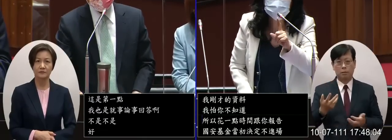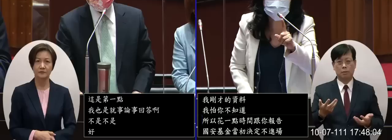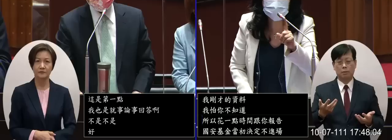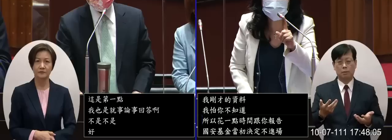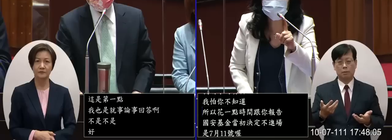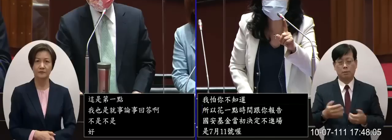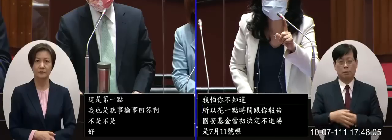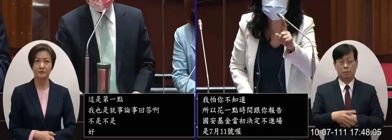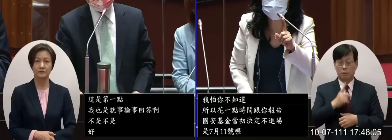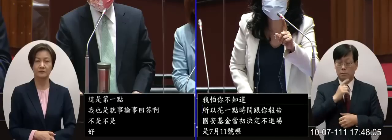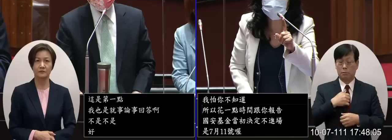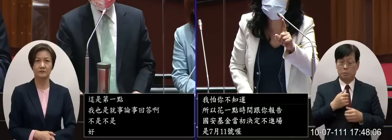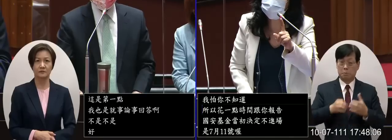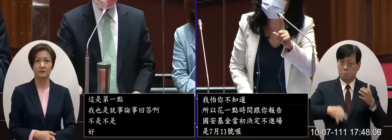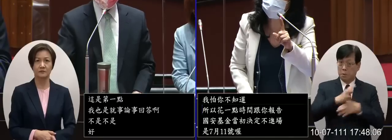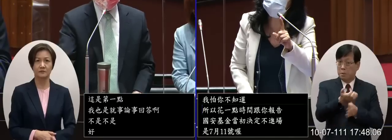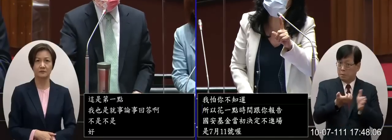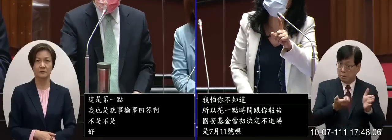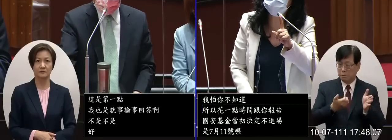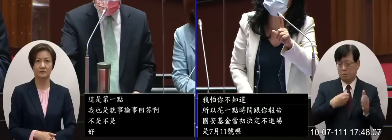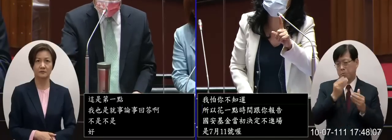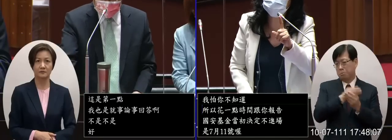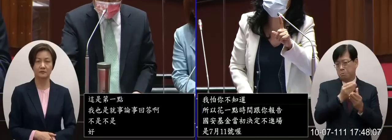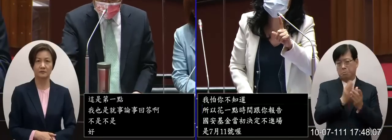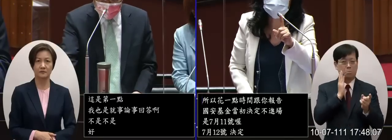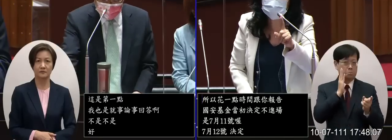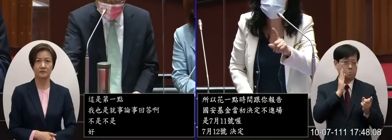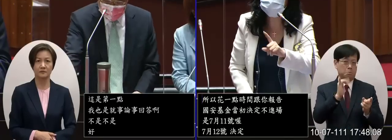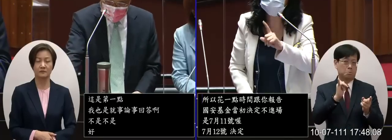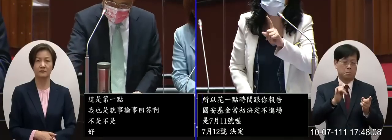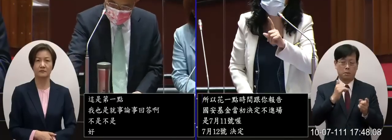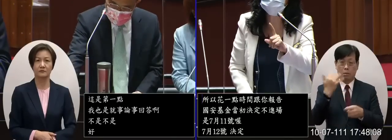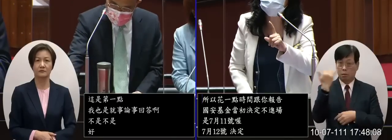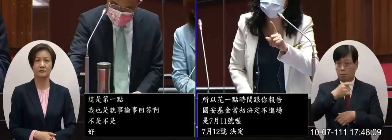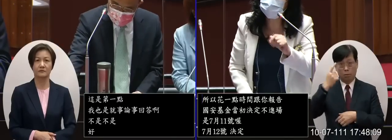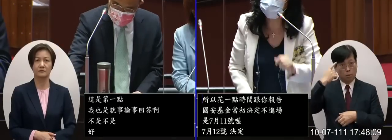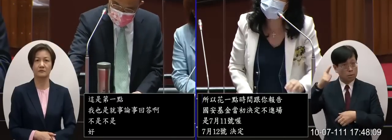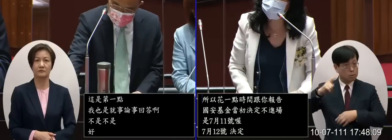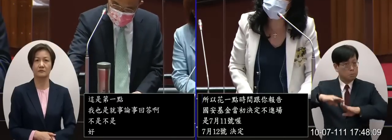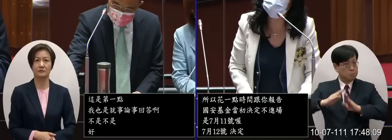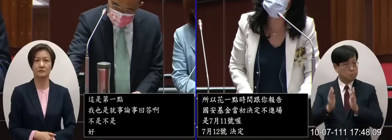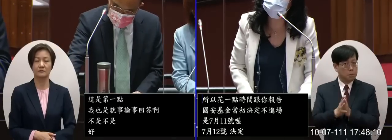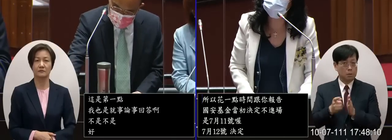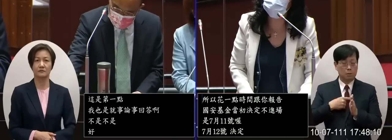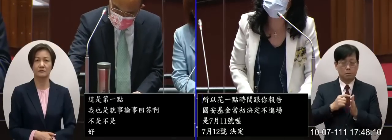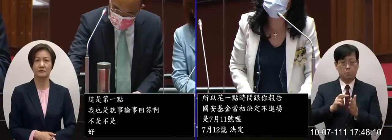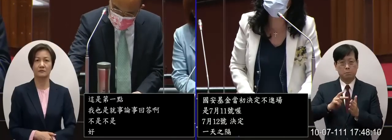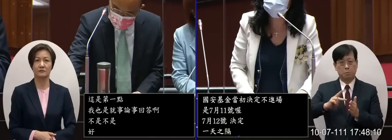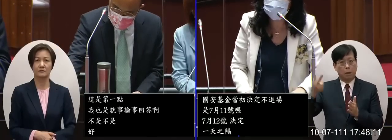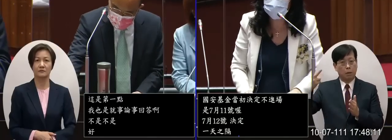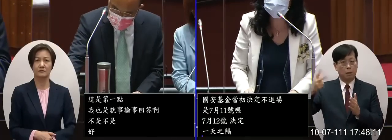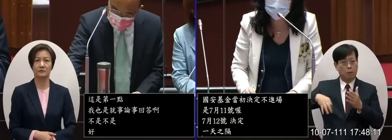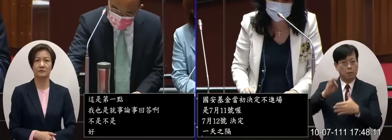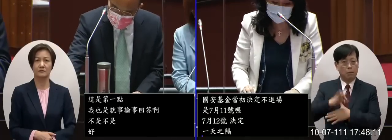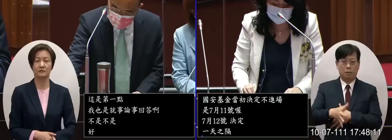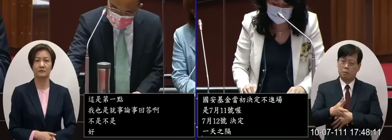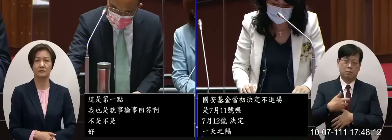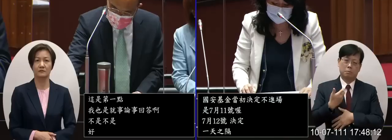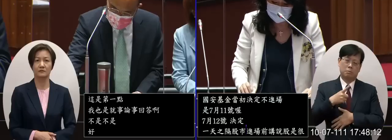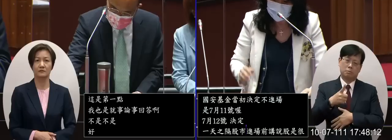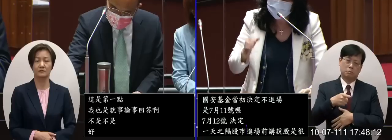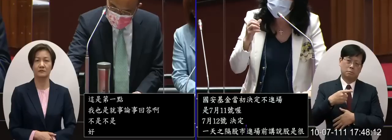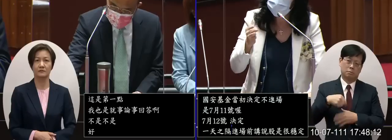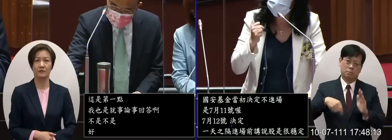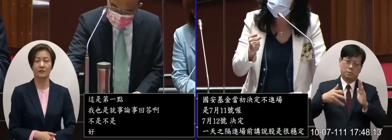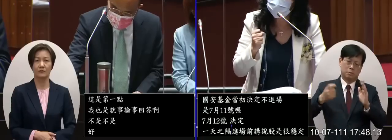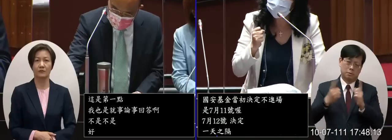一天之隔。进场前讲说股市很稳定，隔一天马上有一个巨变进去，我不知道院长对这个